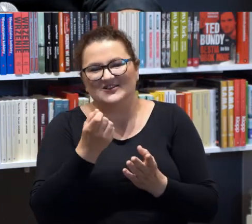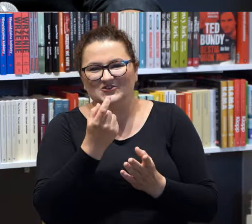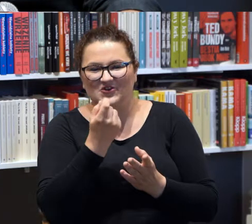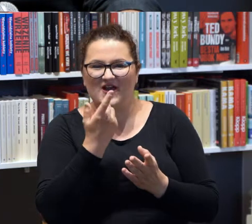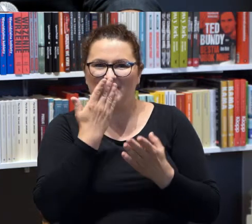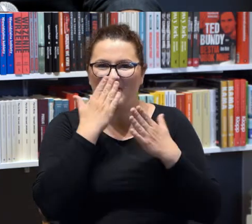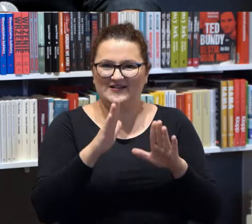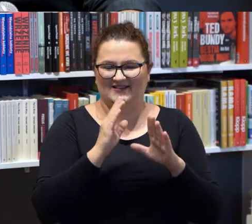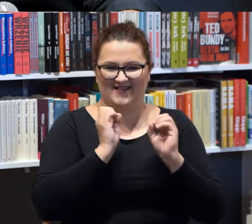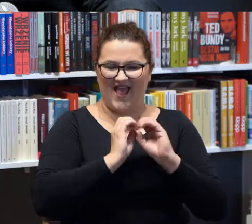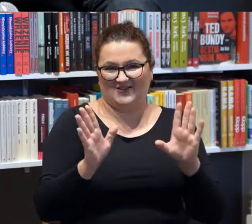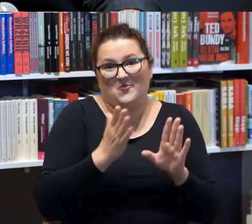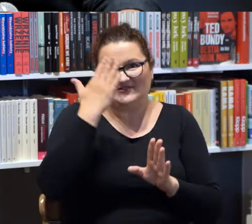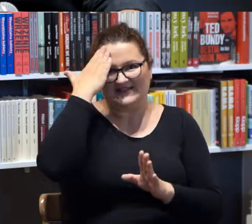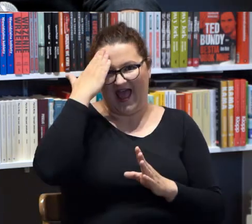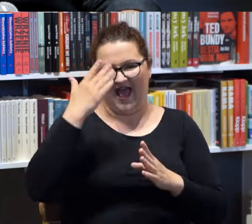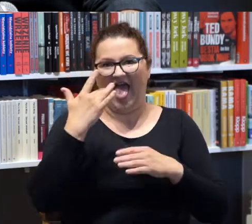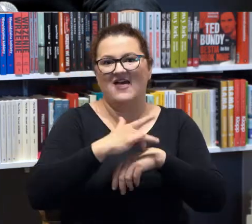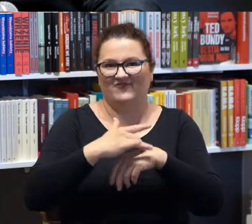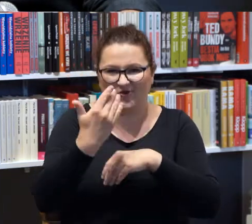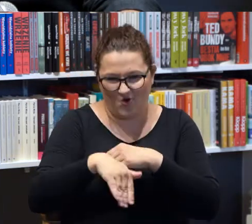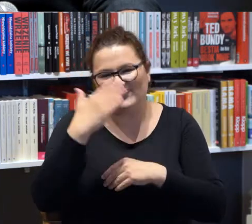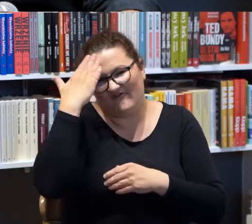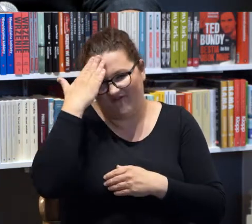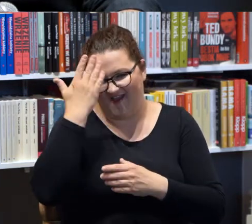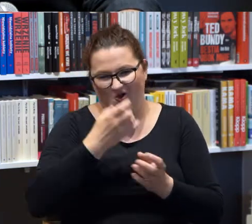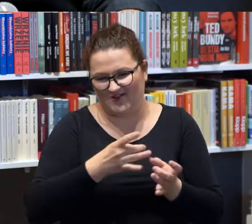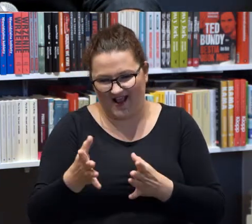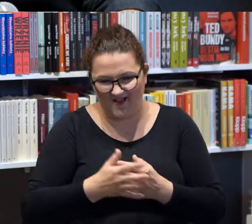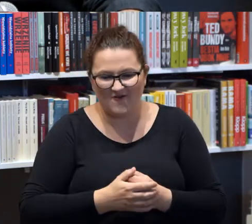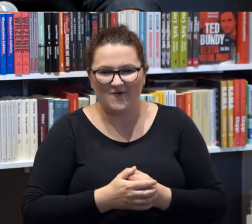tej zagadki. Dlatego, że pomyślałam, że on tak